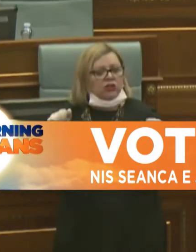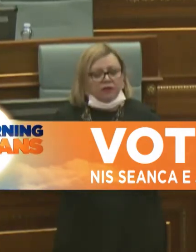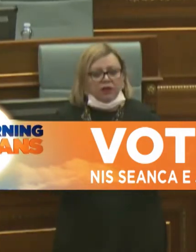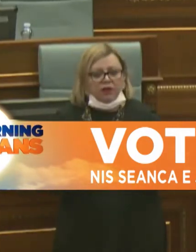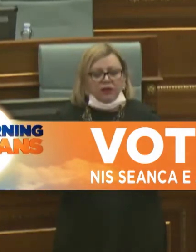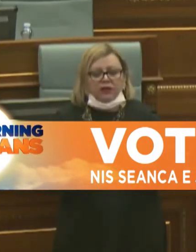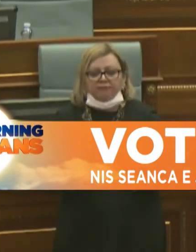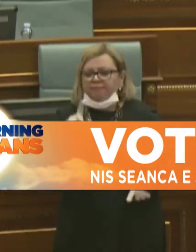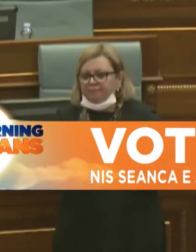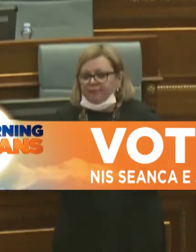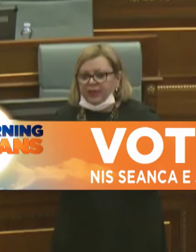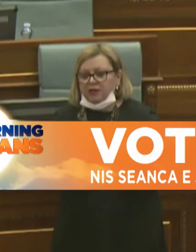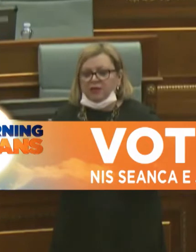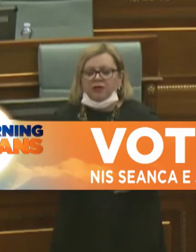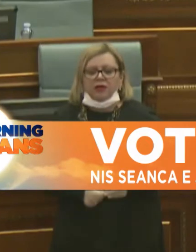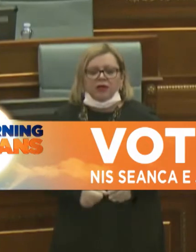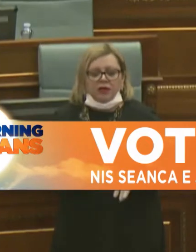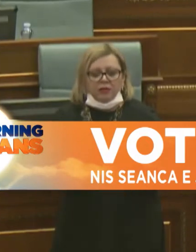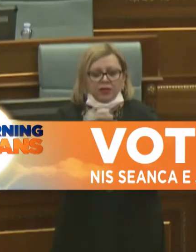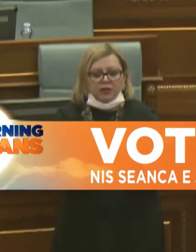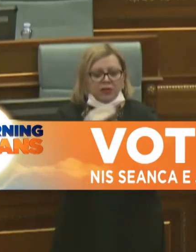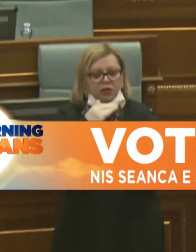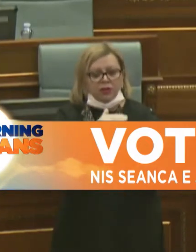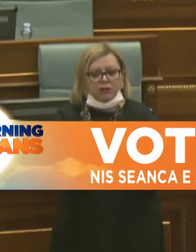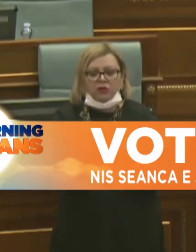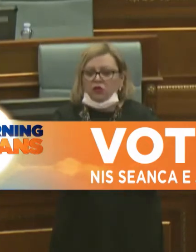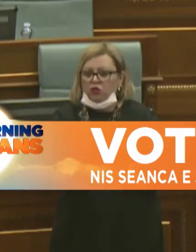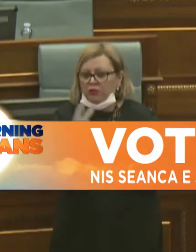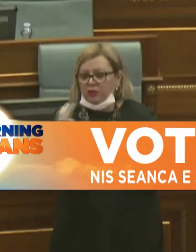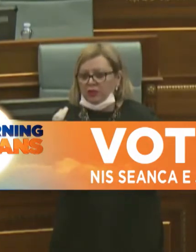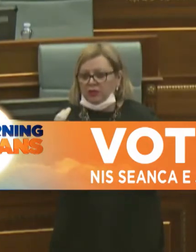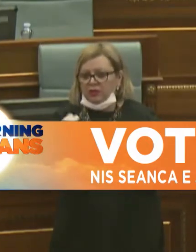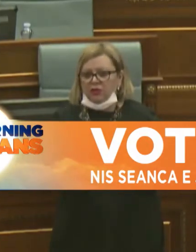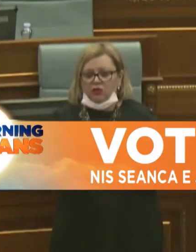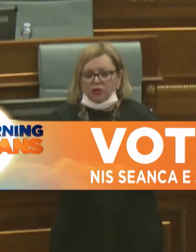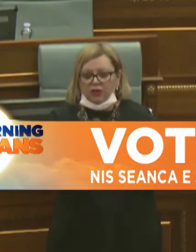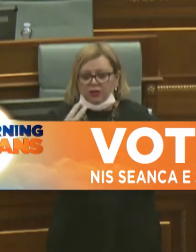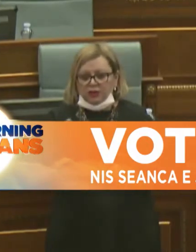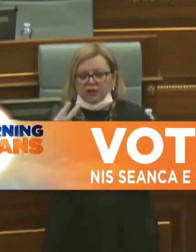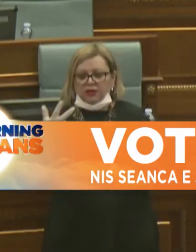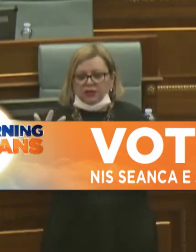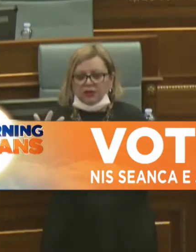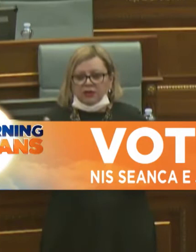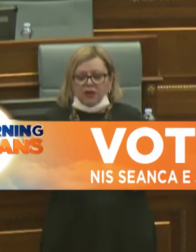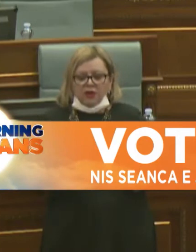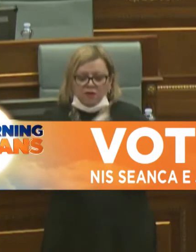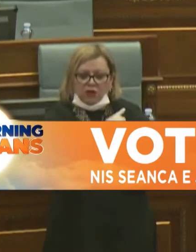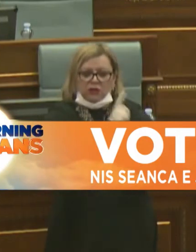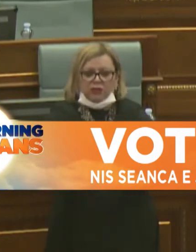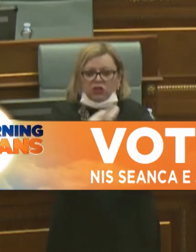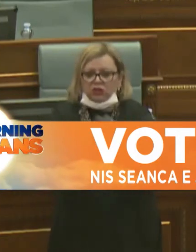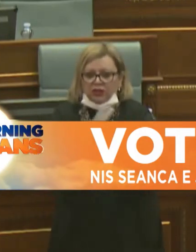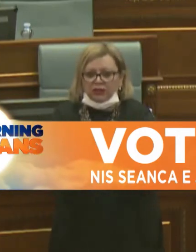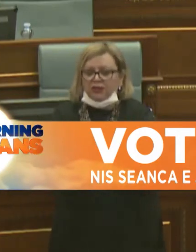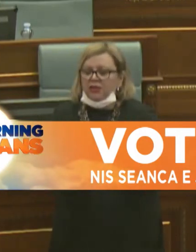ketë edhe disa prioritete të tjera në kuadër të programit qeverisë 2020-2023, që janë forcimi i shtetit, integritetit